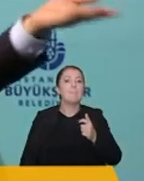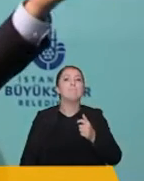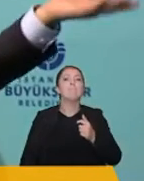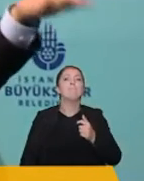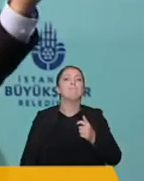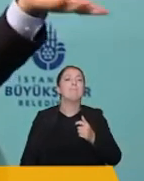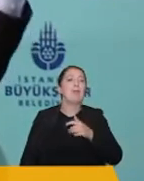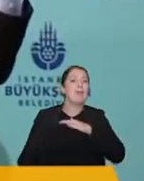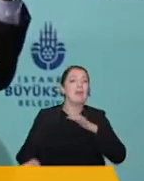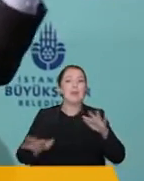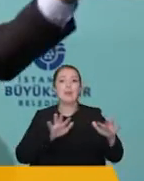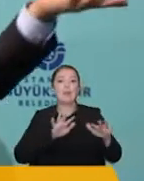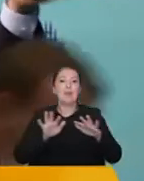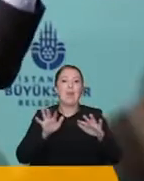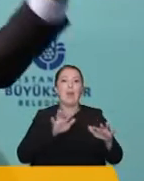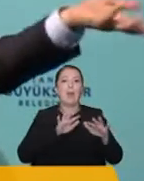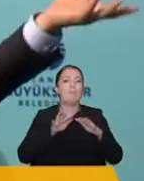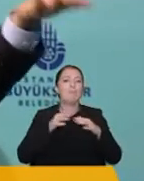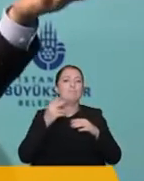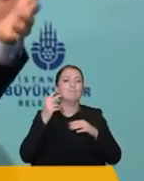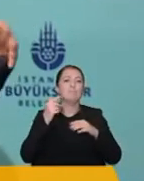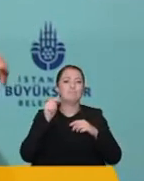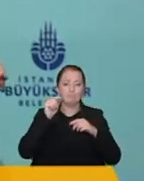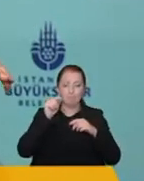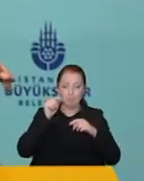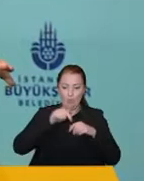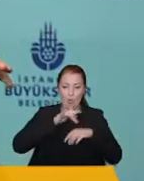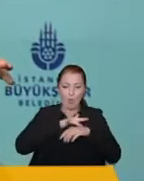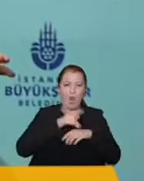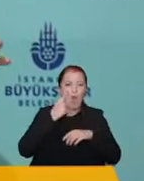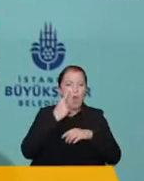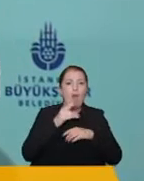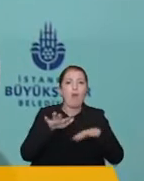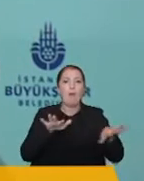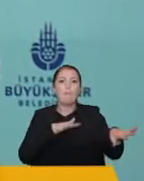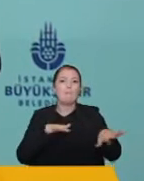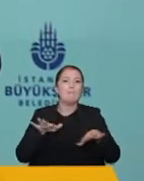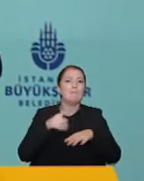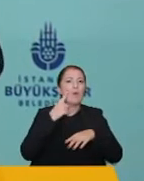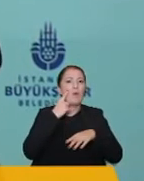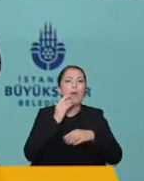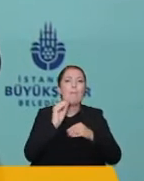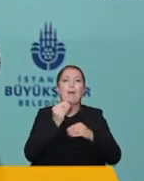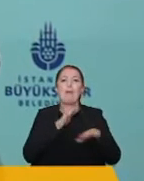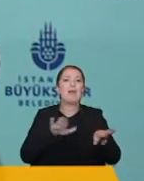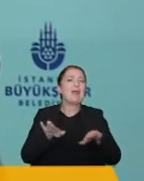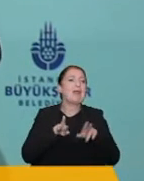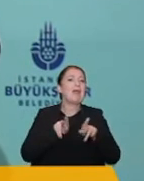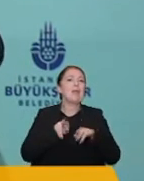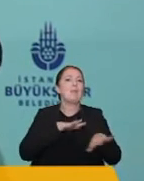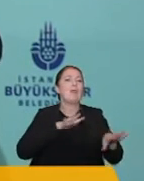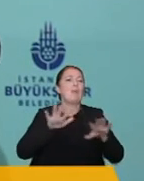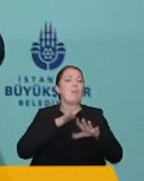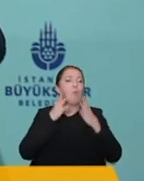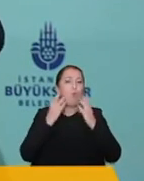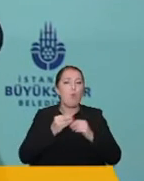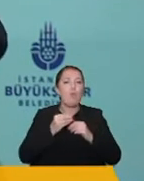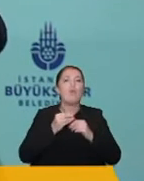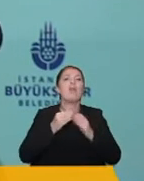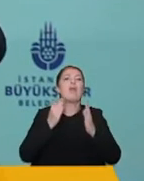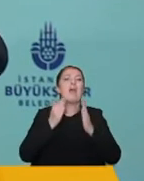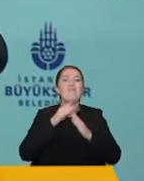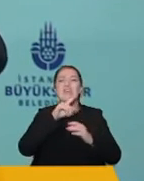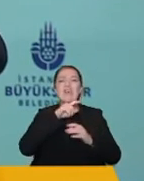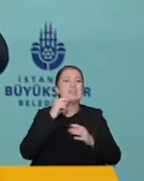gibi sallanmakta olan, bu günlerde bu ülke beşik gibi sallanıyor. Kentsel dönüşümüyle ilgili herkes üzerine